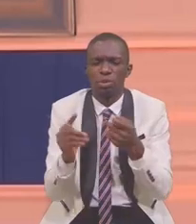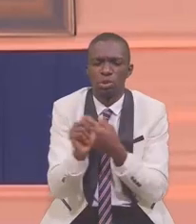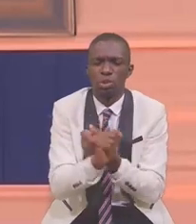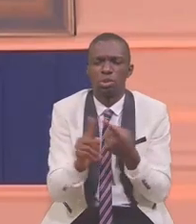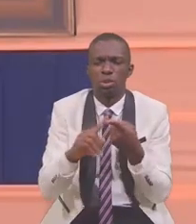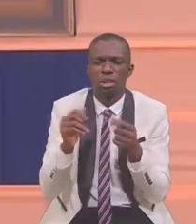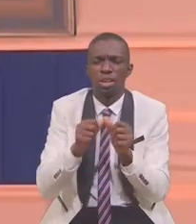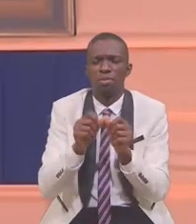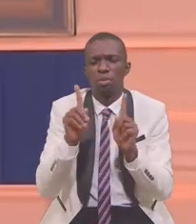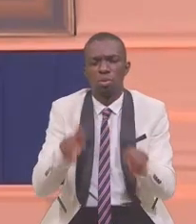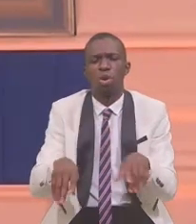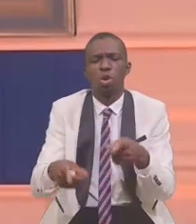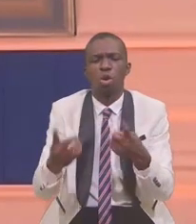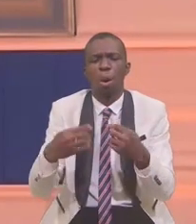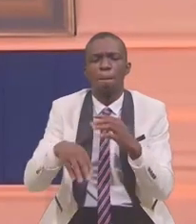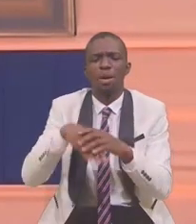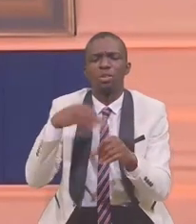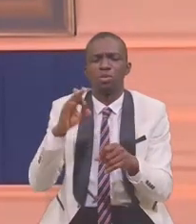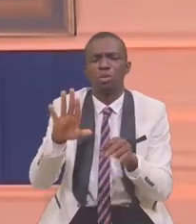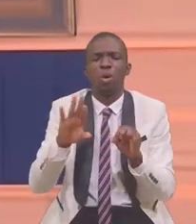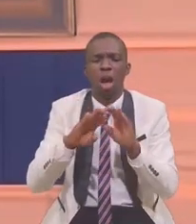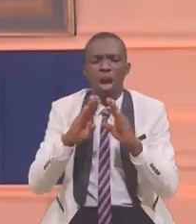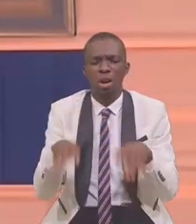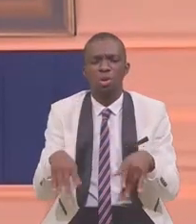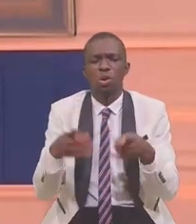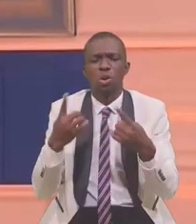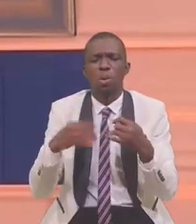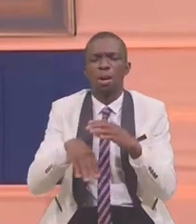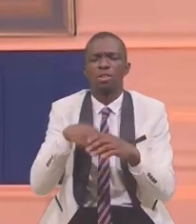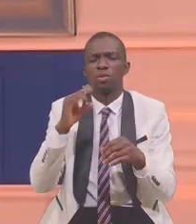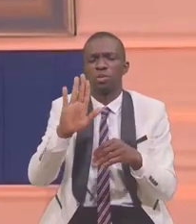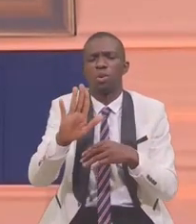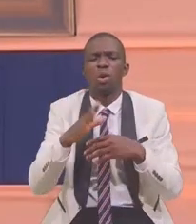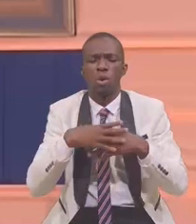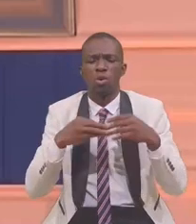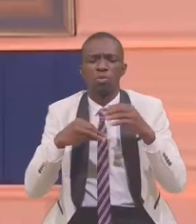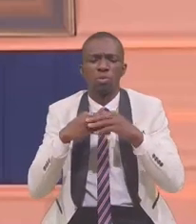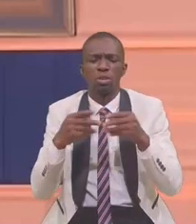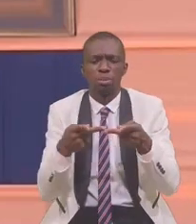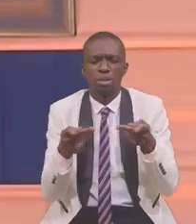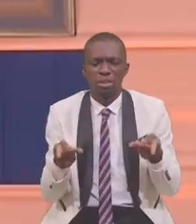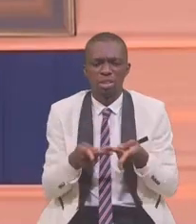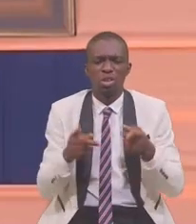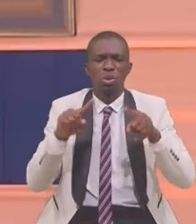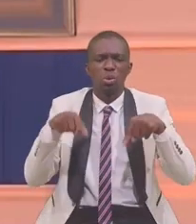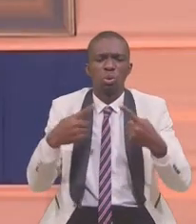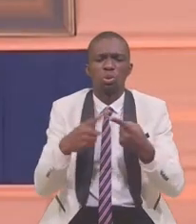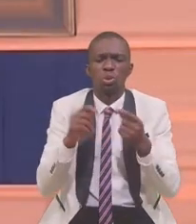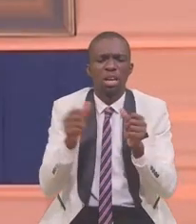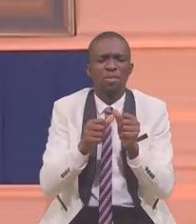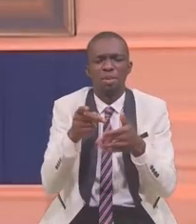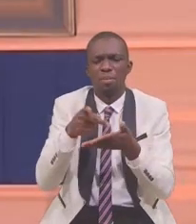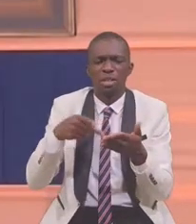déplacez-vous. Prenez l'initiative, sortez de votre zone de confort, sortez de la maison, allez